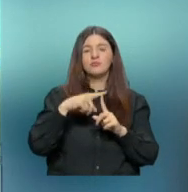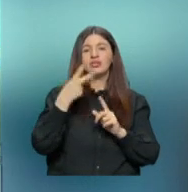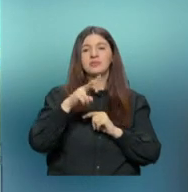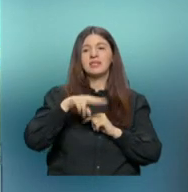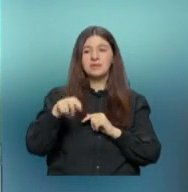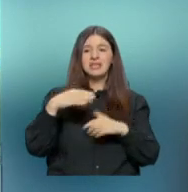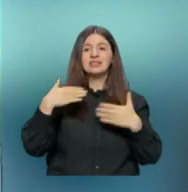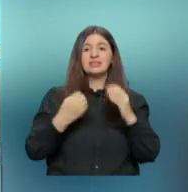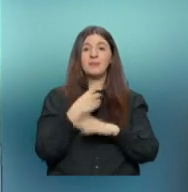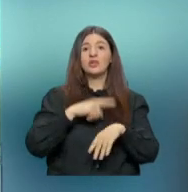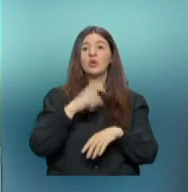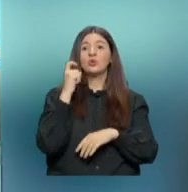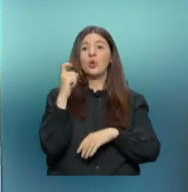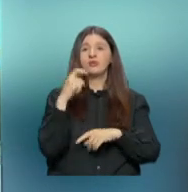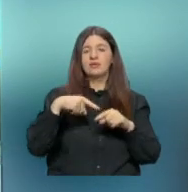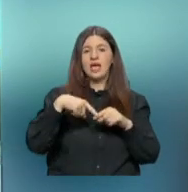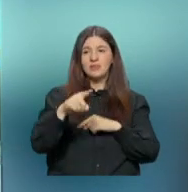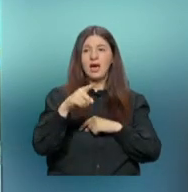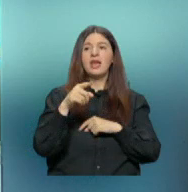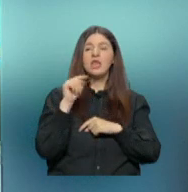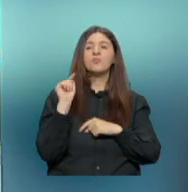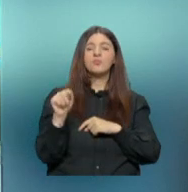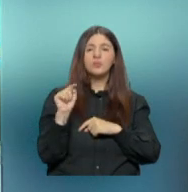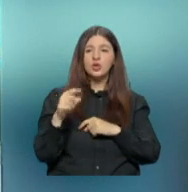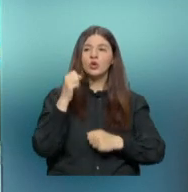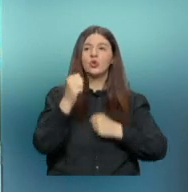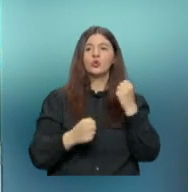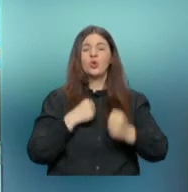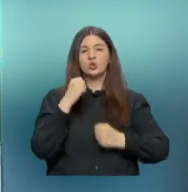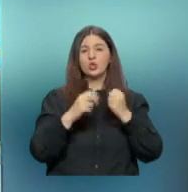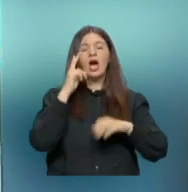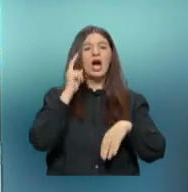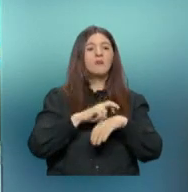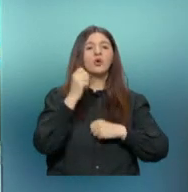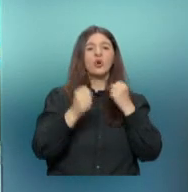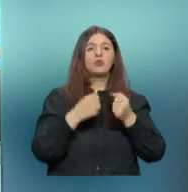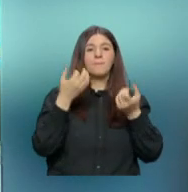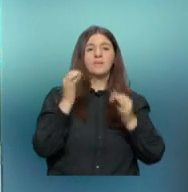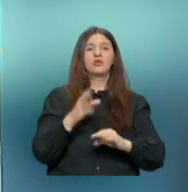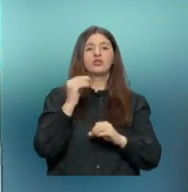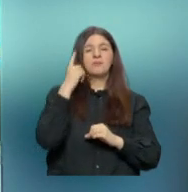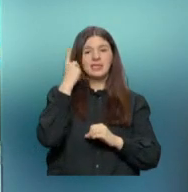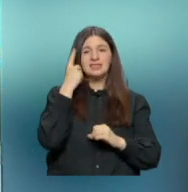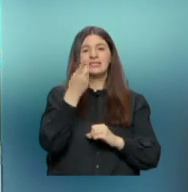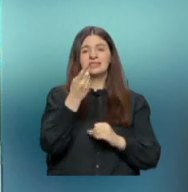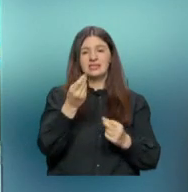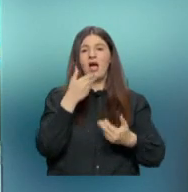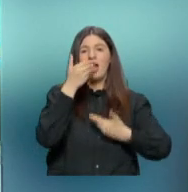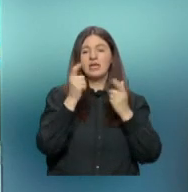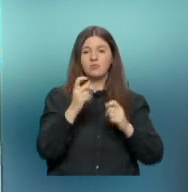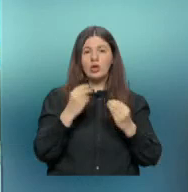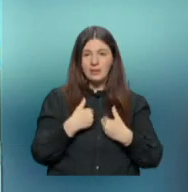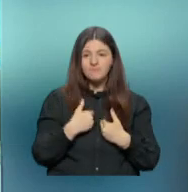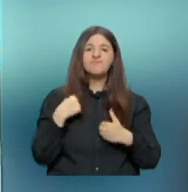Temmuz 2022 sabah 9'dan itibaren bu koşunun, bu anma koşusunun başlayacağının bilgisini sizlere